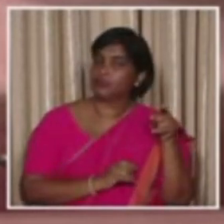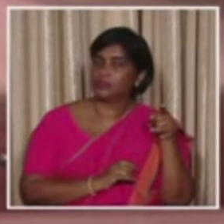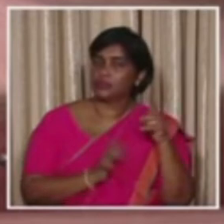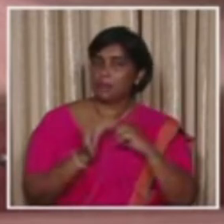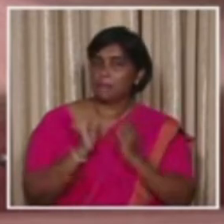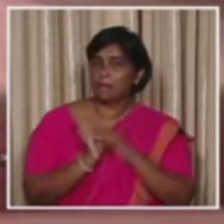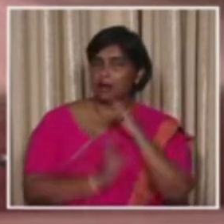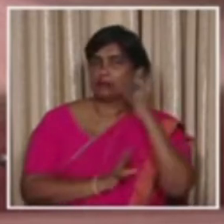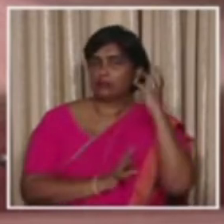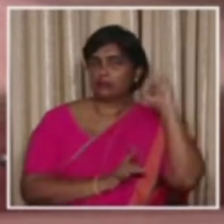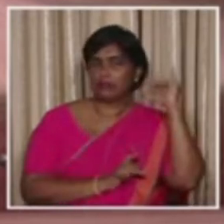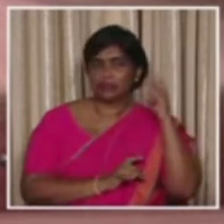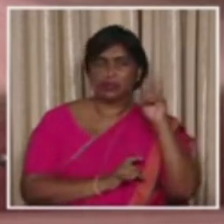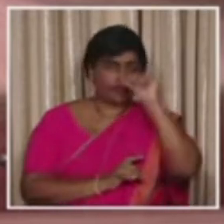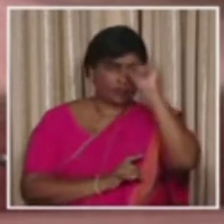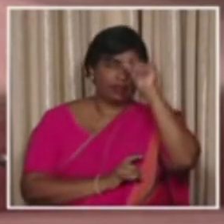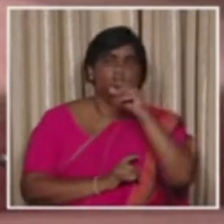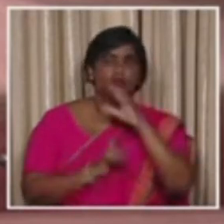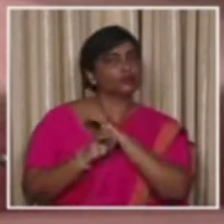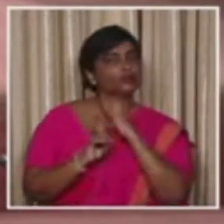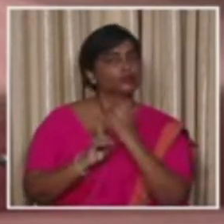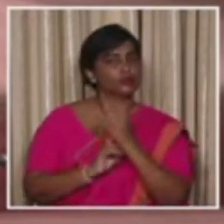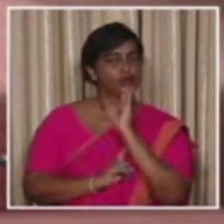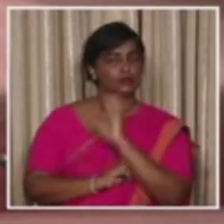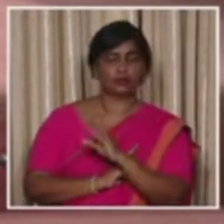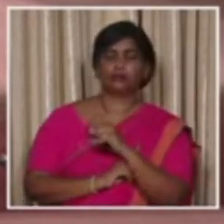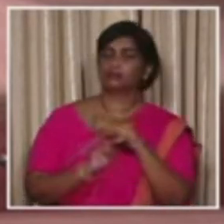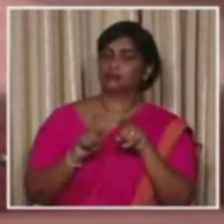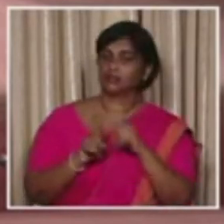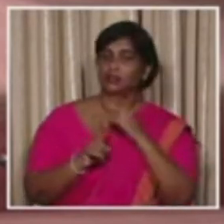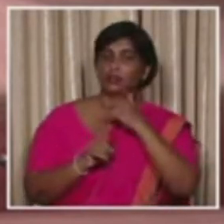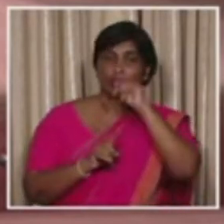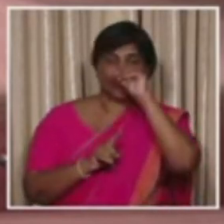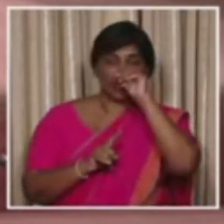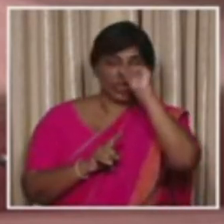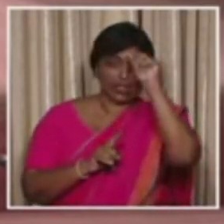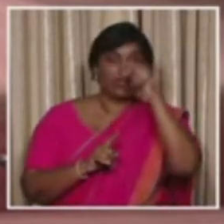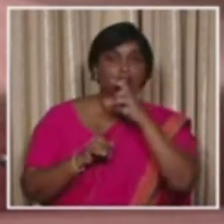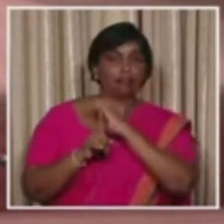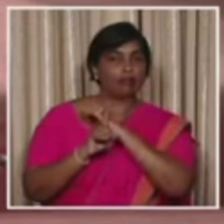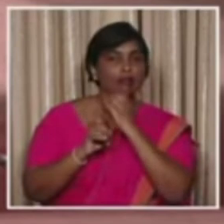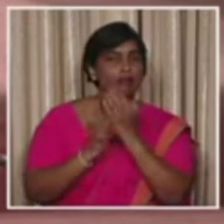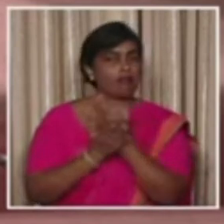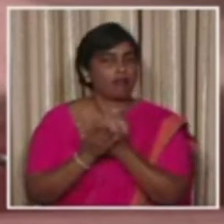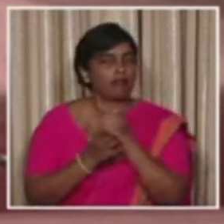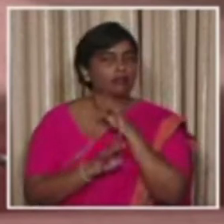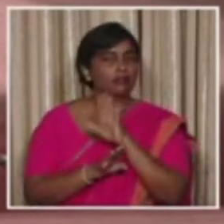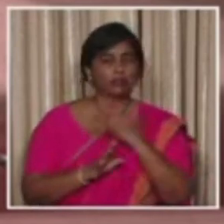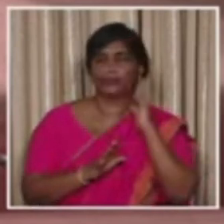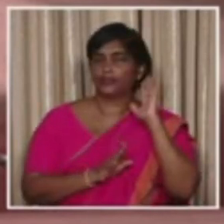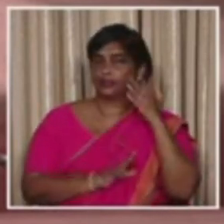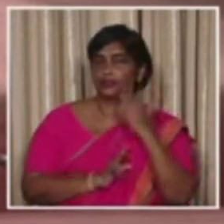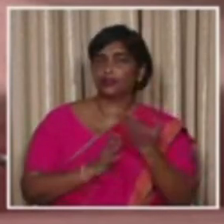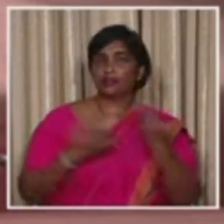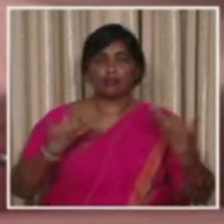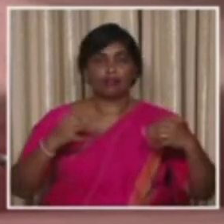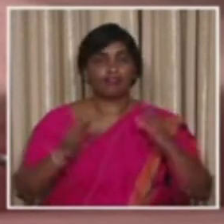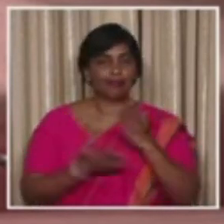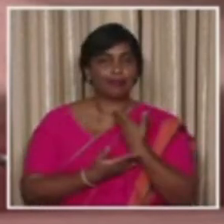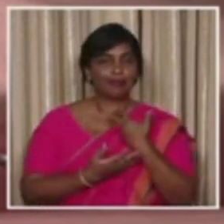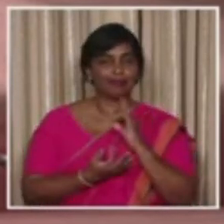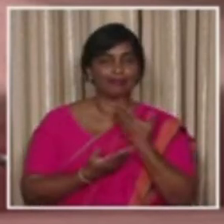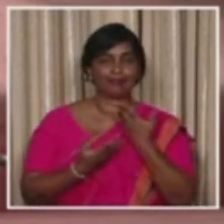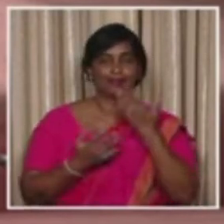இந்துக்களினுடைய கலாச்சாரத்தை அல்லது கலையை, குறிப்பாக பரதநாட்டிய கலையை